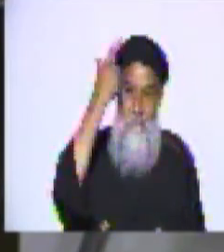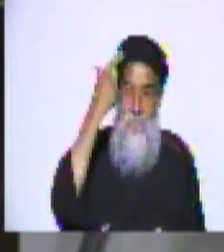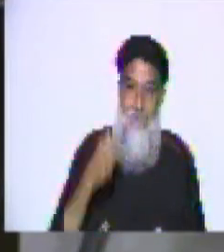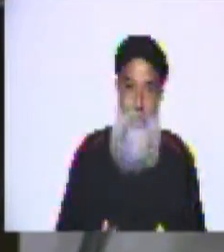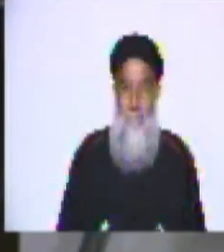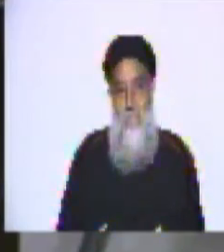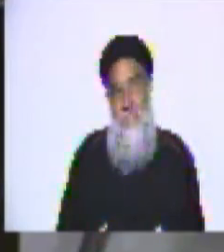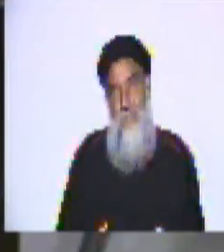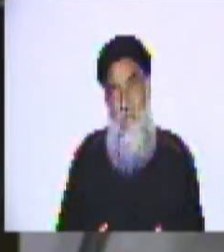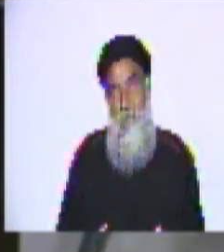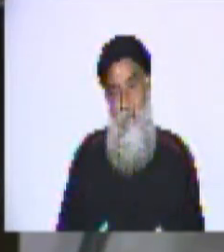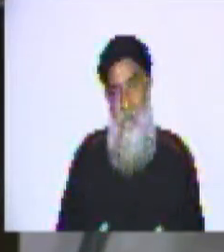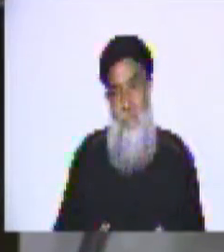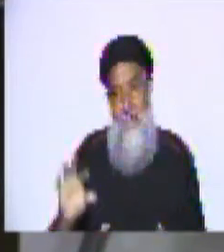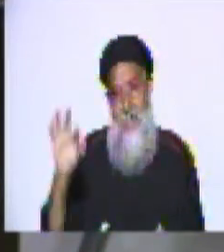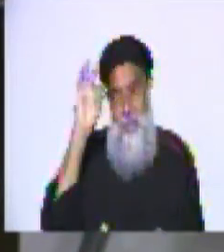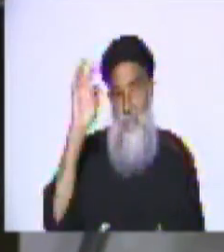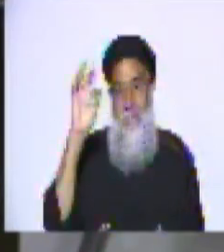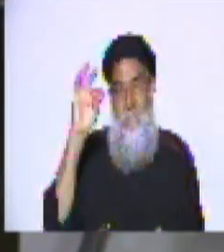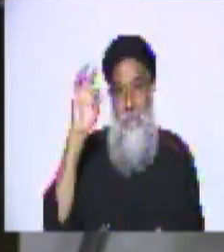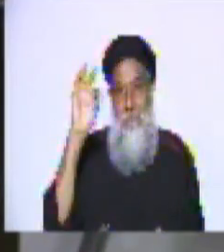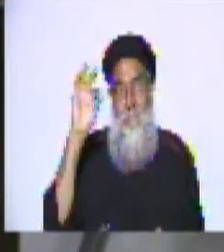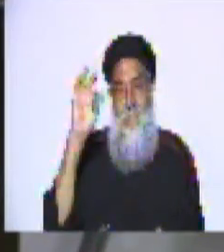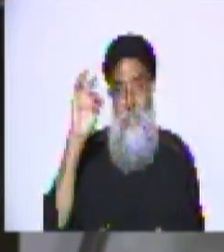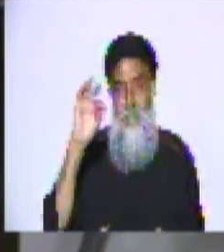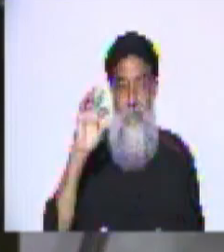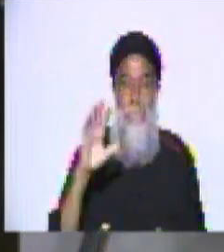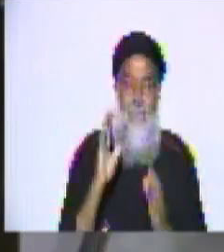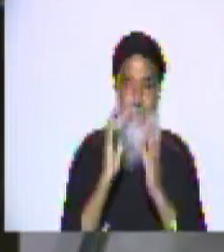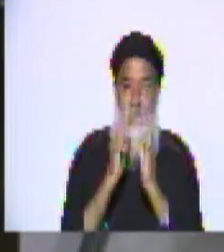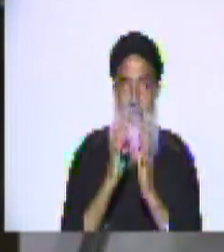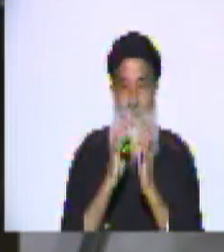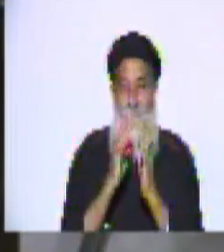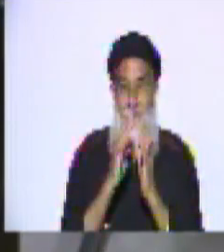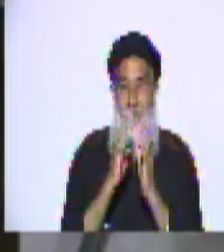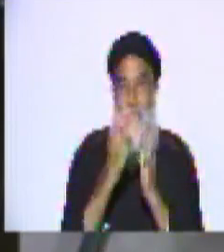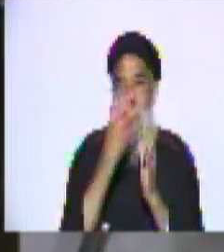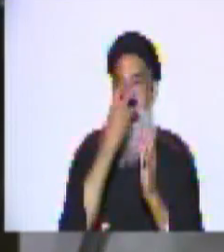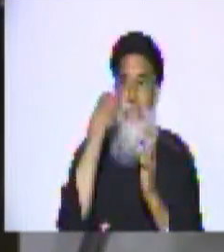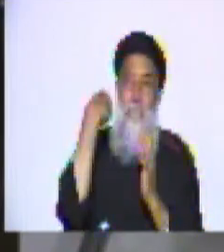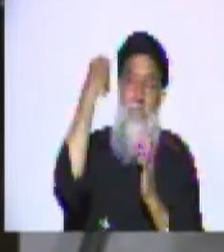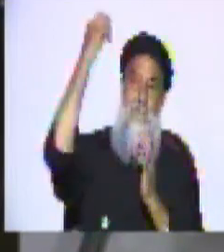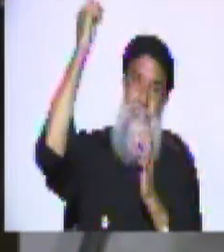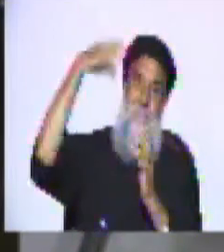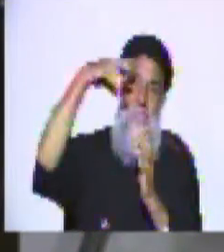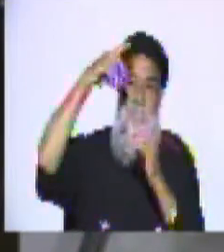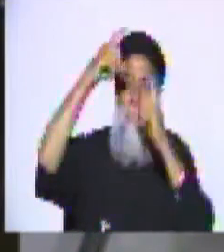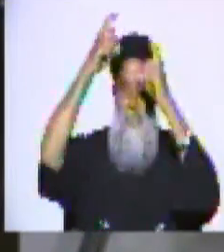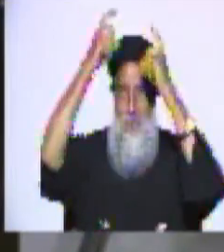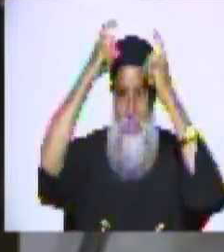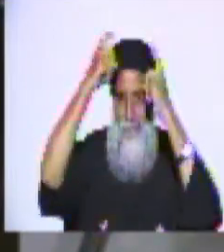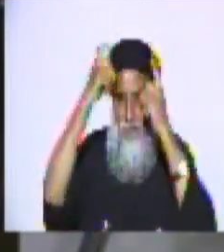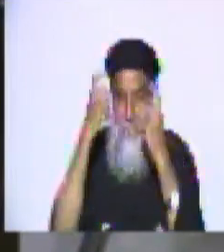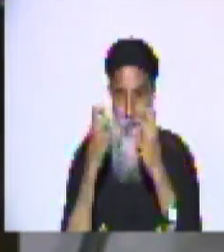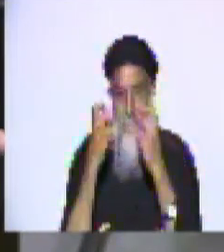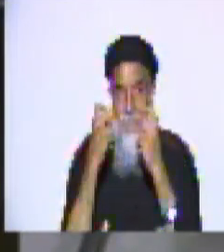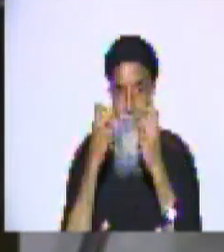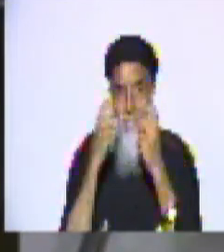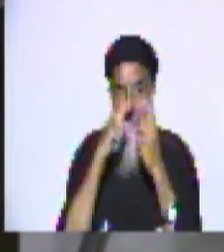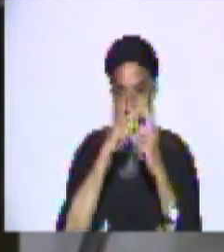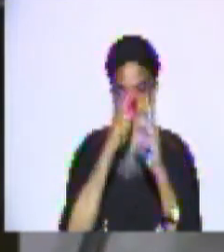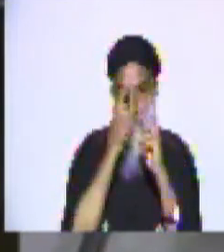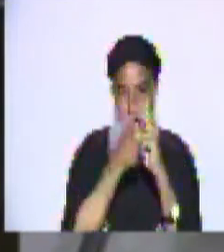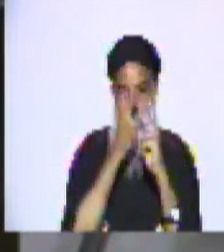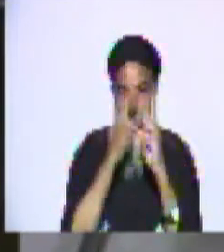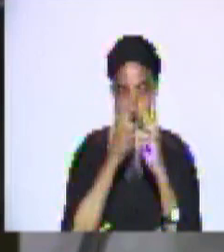البيراكليت مأخوذة من الحمد، لكن باراكليت المعزي، ده دي حاجة